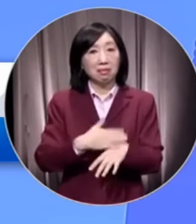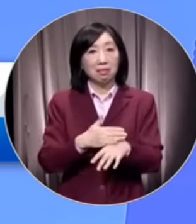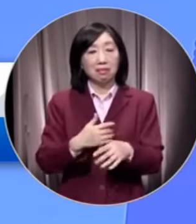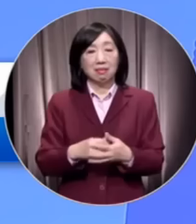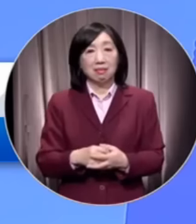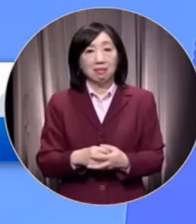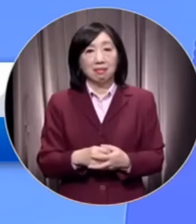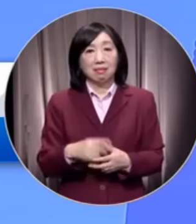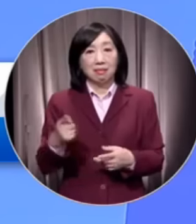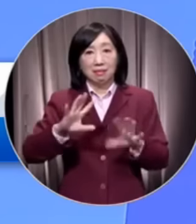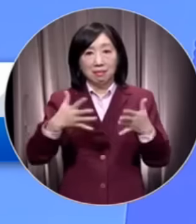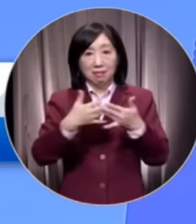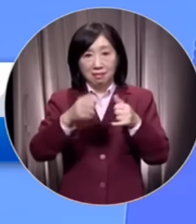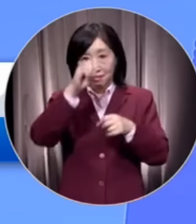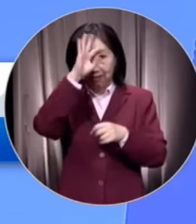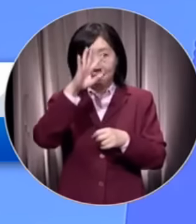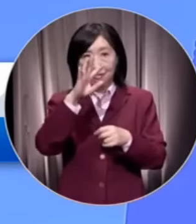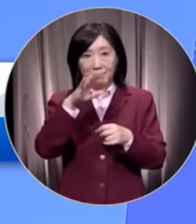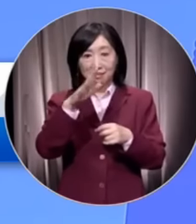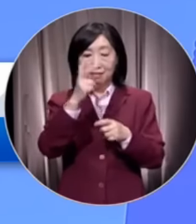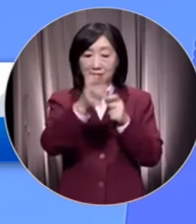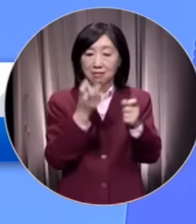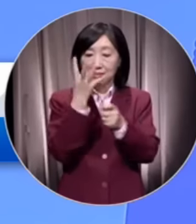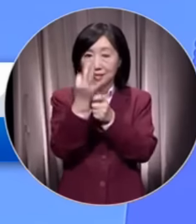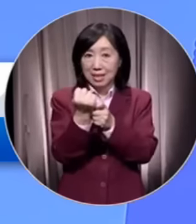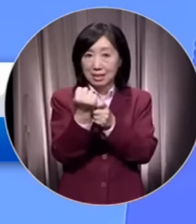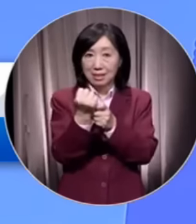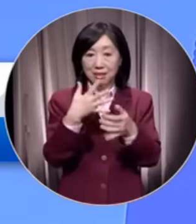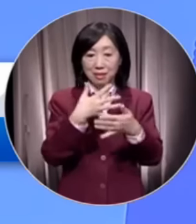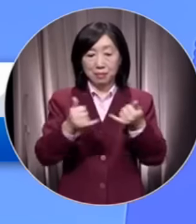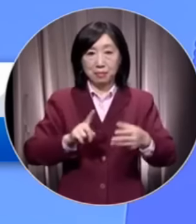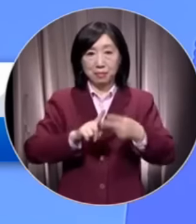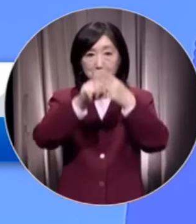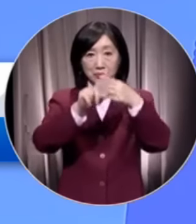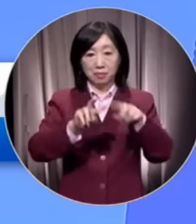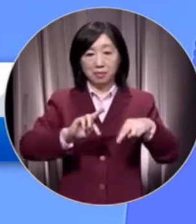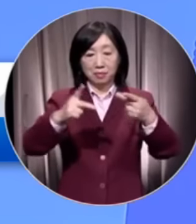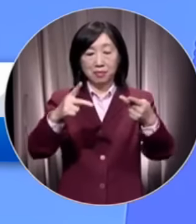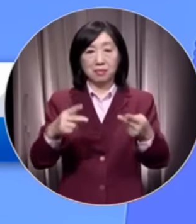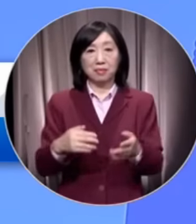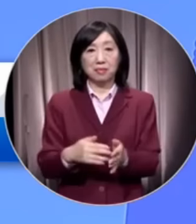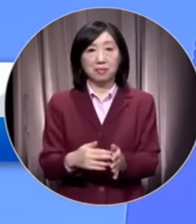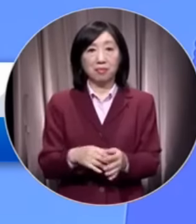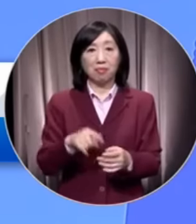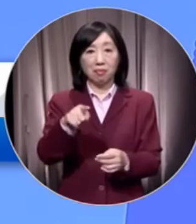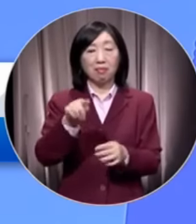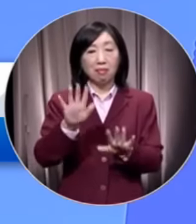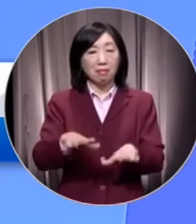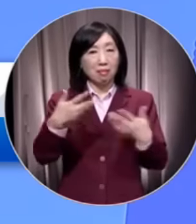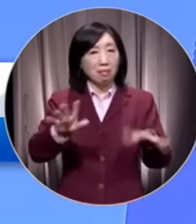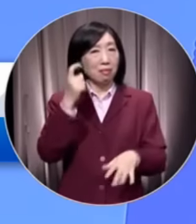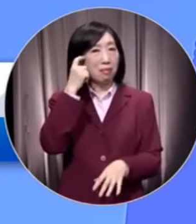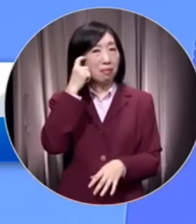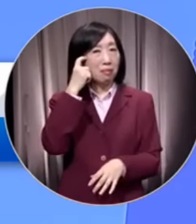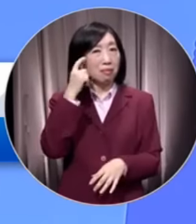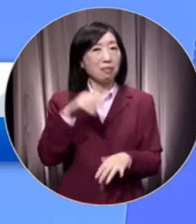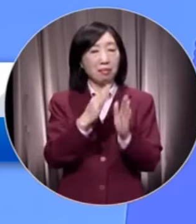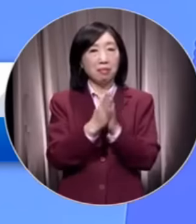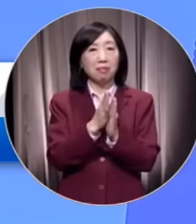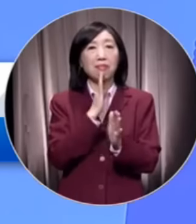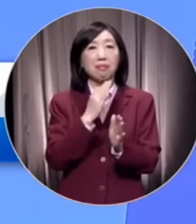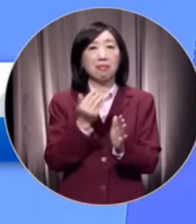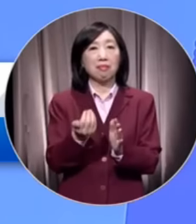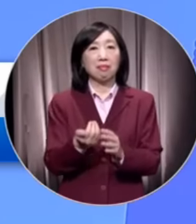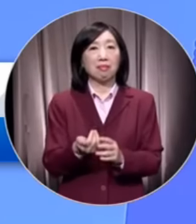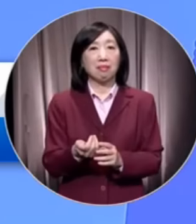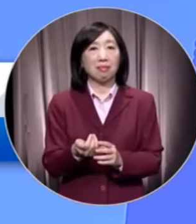过了二十几年民主化的改革，蔡主席你现在很多的一些想法都还停